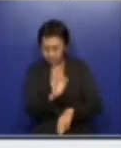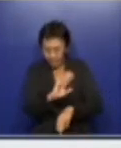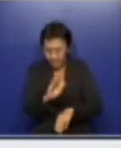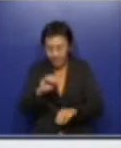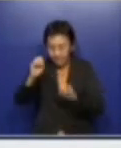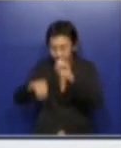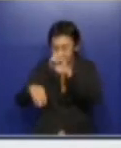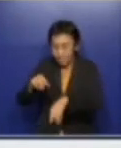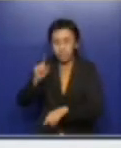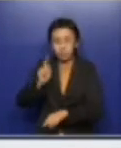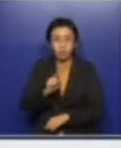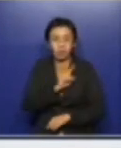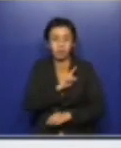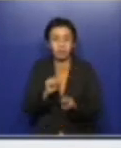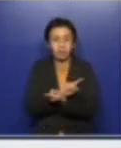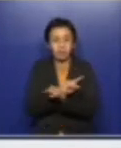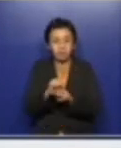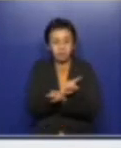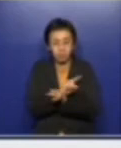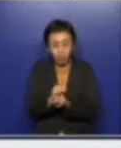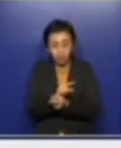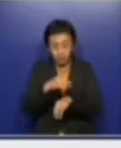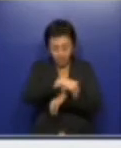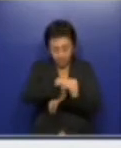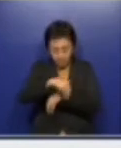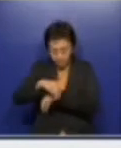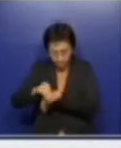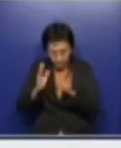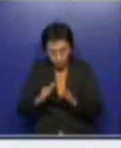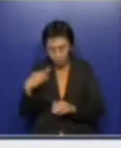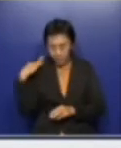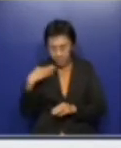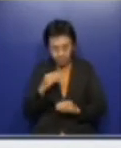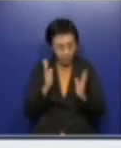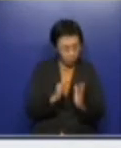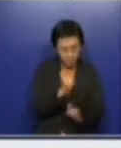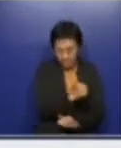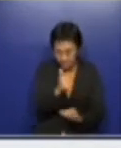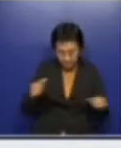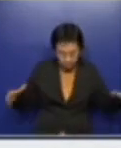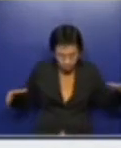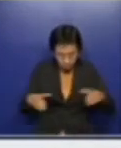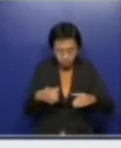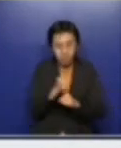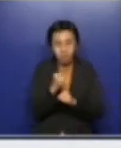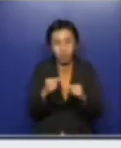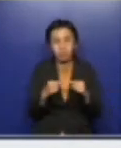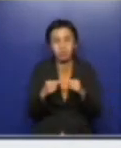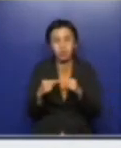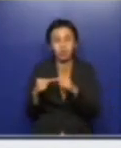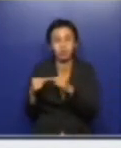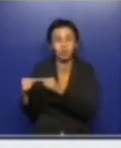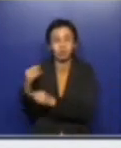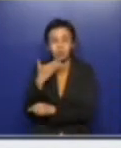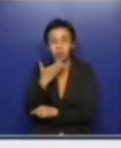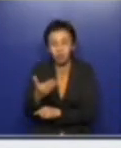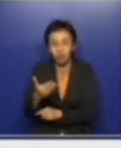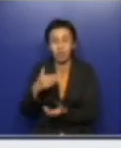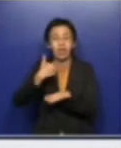ผมคิดว่าคาคีเครือข่ายจะเอาคนที่ดีๆมารวมกันแล้วก็ทำงานอย่างต่อเนื่องนะครับก็น